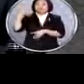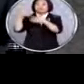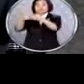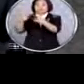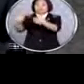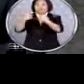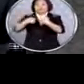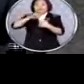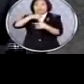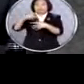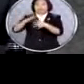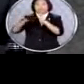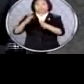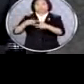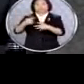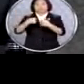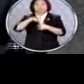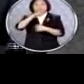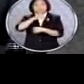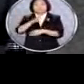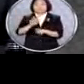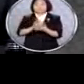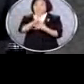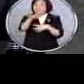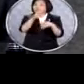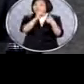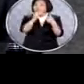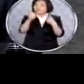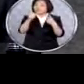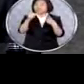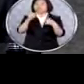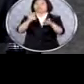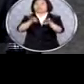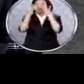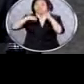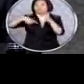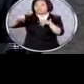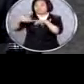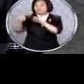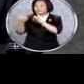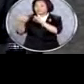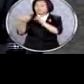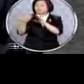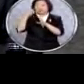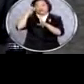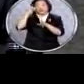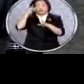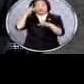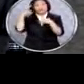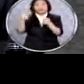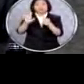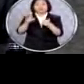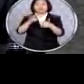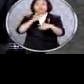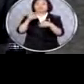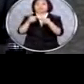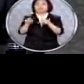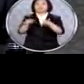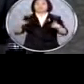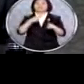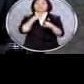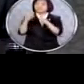军事学习台湾。2005年开始，共同的两岸的 一起一致的看法，就是要用和平发